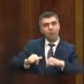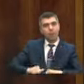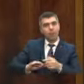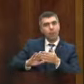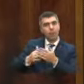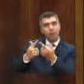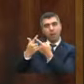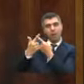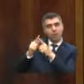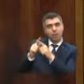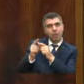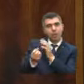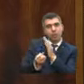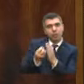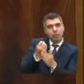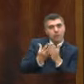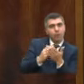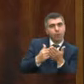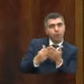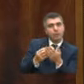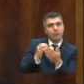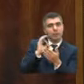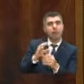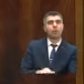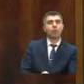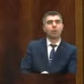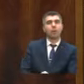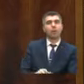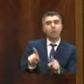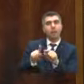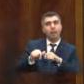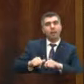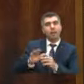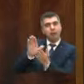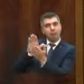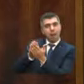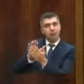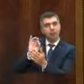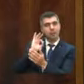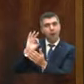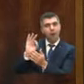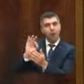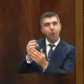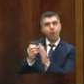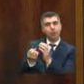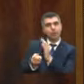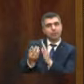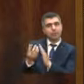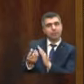والكفاءات التي تم تجديد الثقة المولوية فيها، متمنيين بكل صدق أن يكون لهذا التعديل